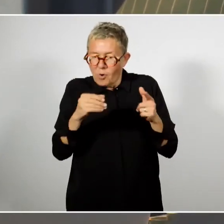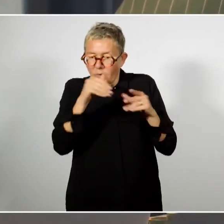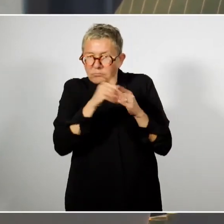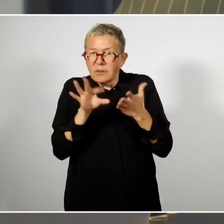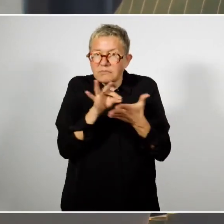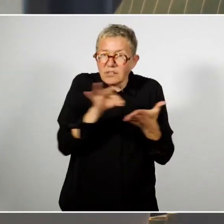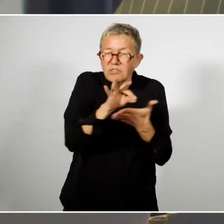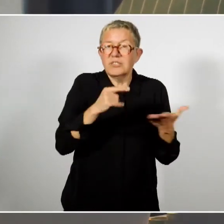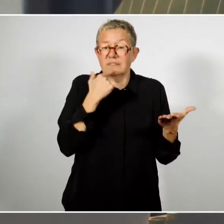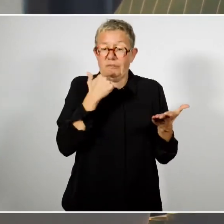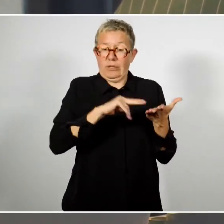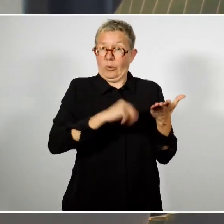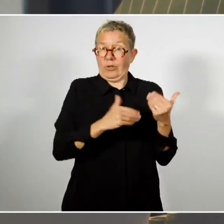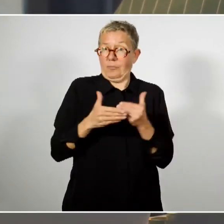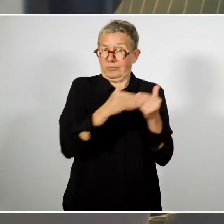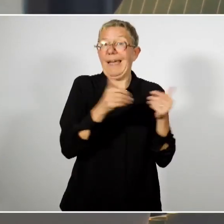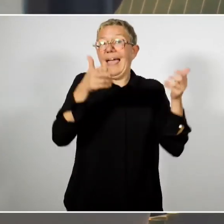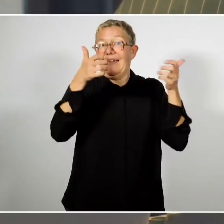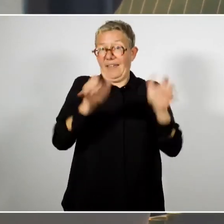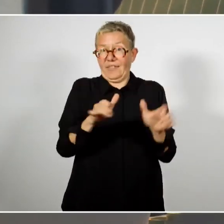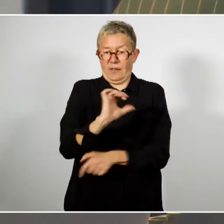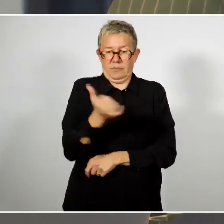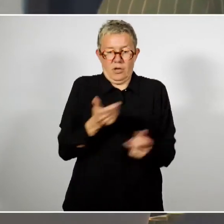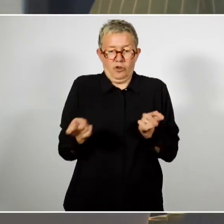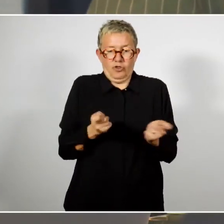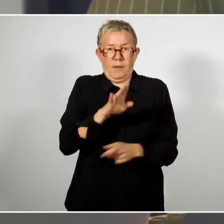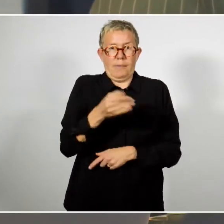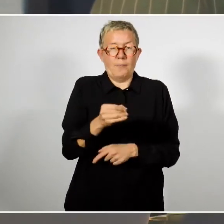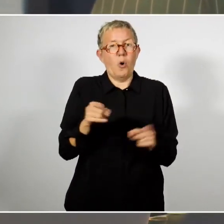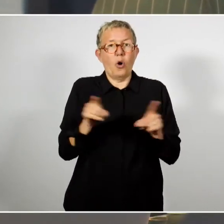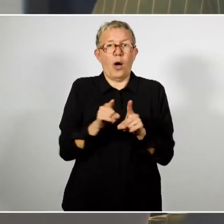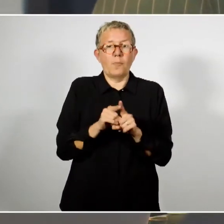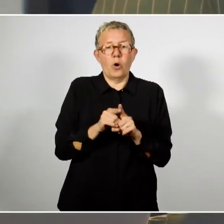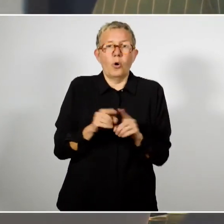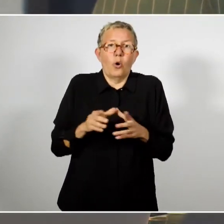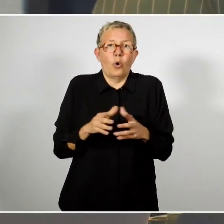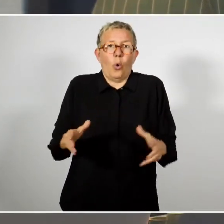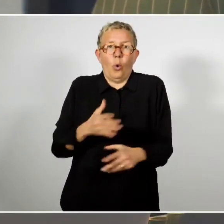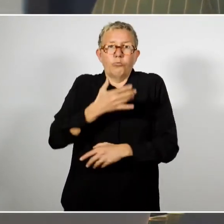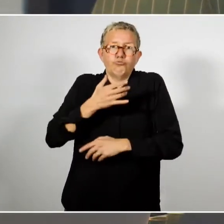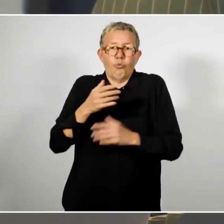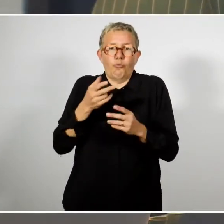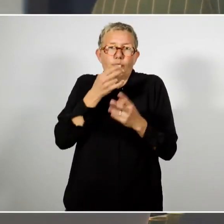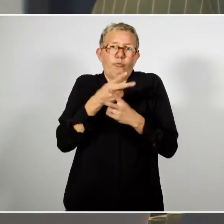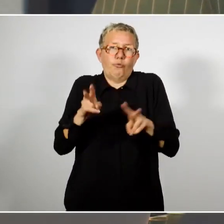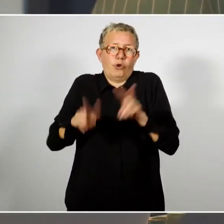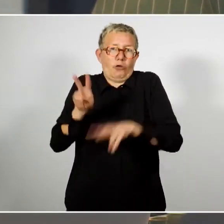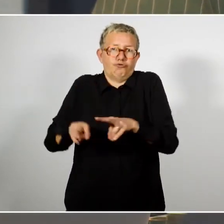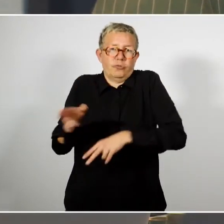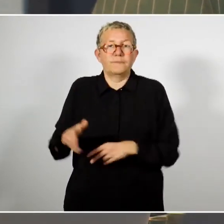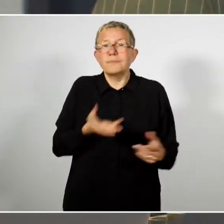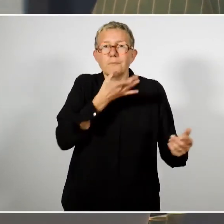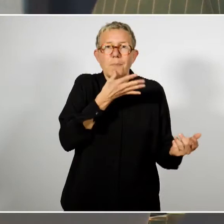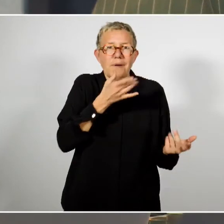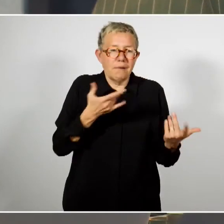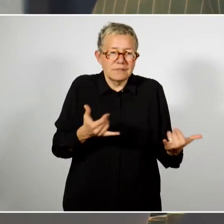le contrat de proximité évite que nous gérions la métropole comme une grosse communauté de communes rurales. On ne peut pas ici se contenter de gestion